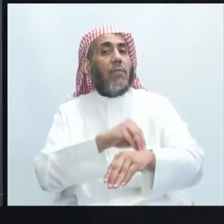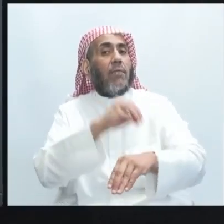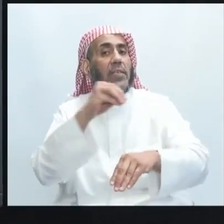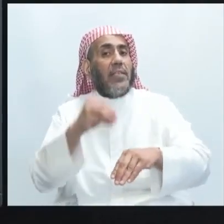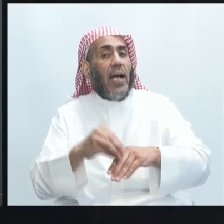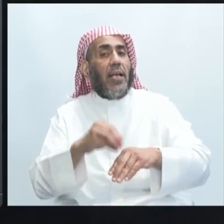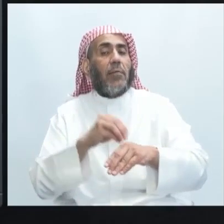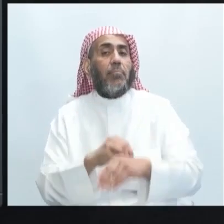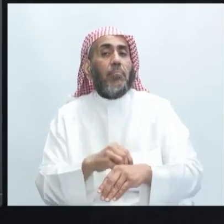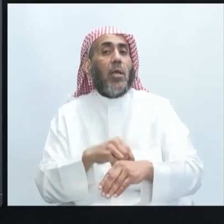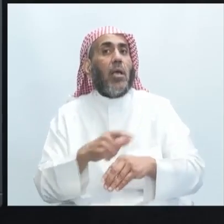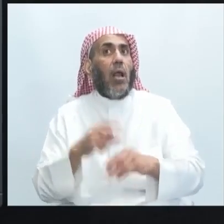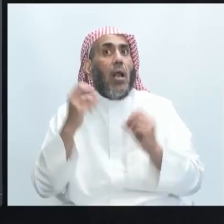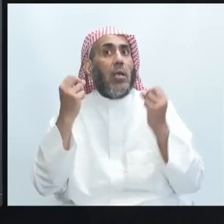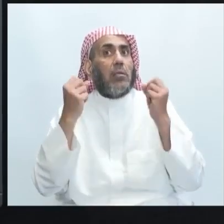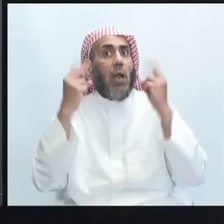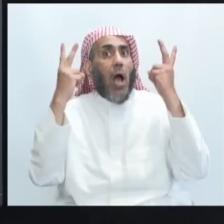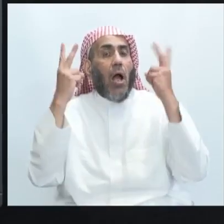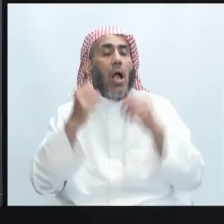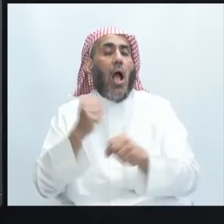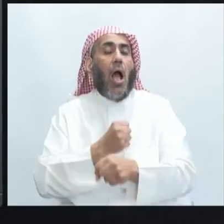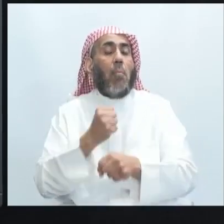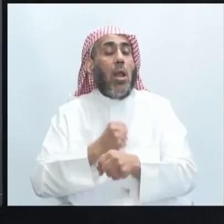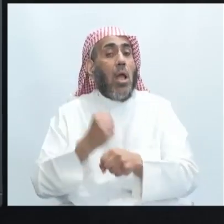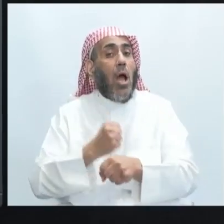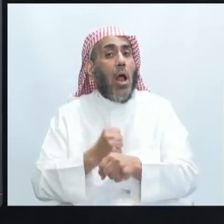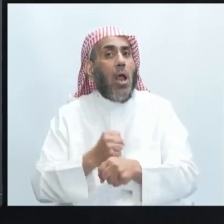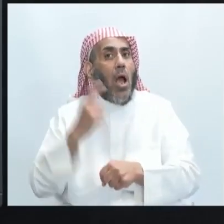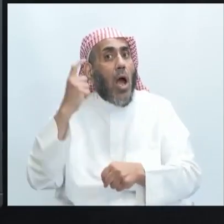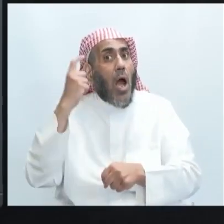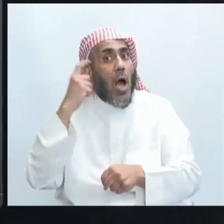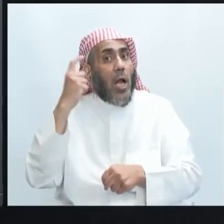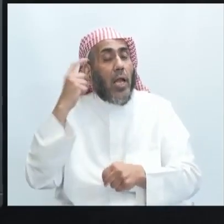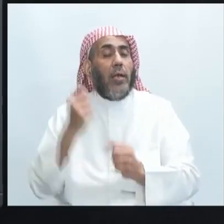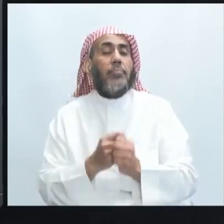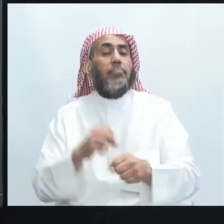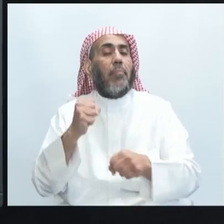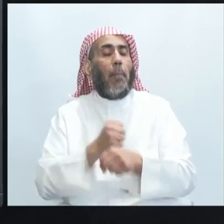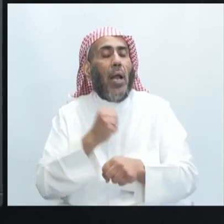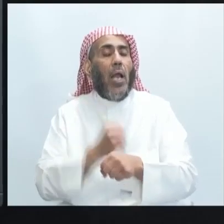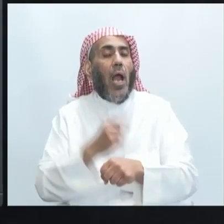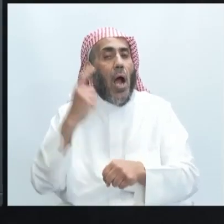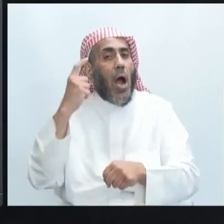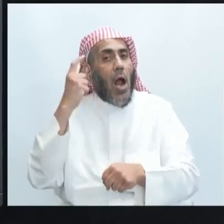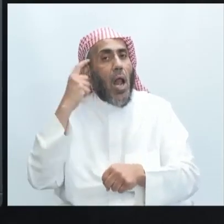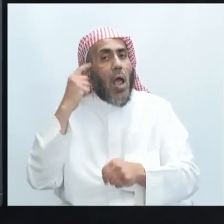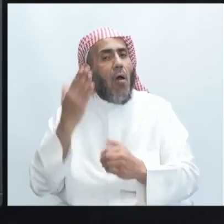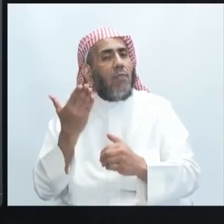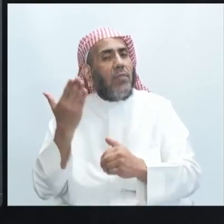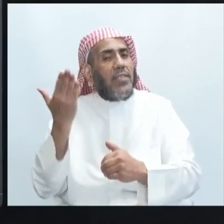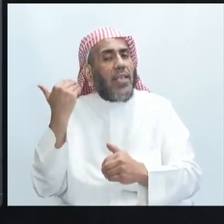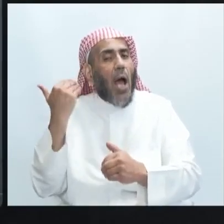ذلك الى الادراك هي عمليه ماذا عقليه هي عمليه عقليه في